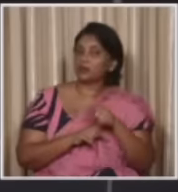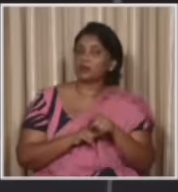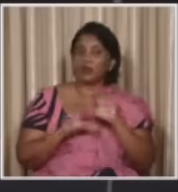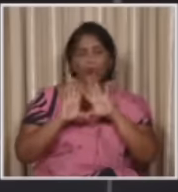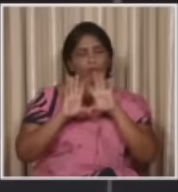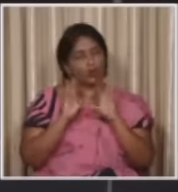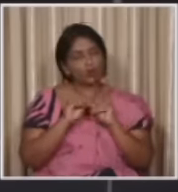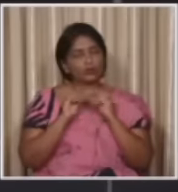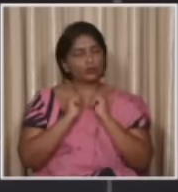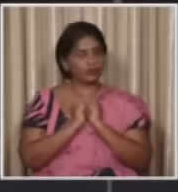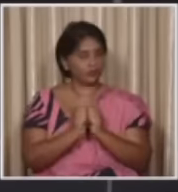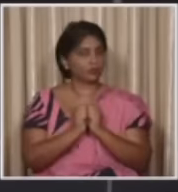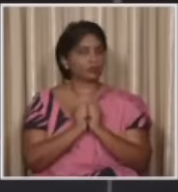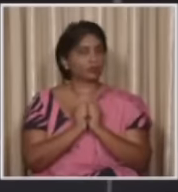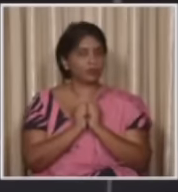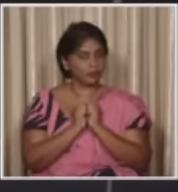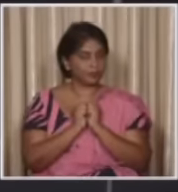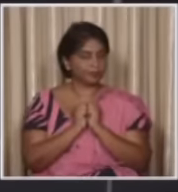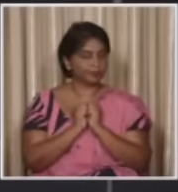හෝ වෘත්තීය නිව